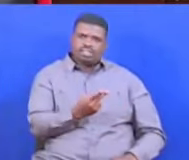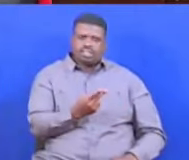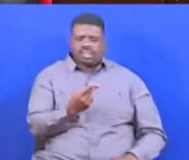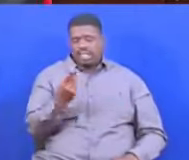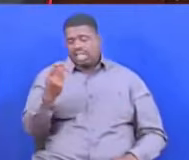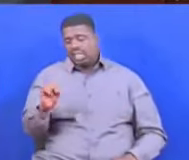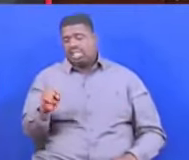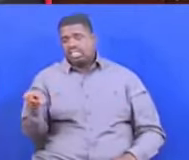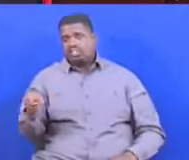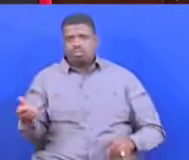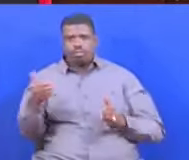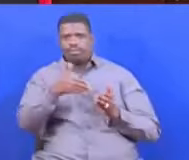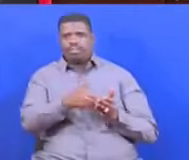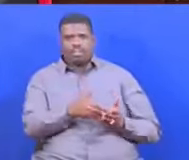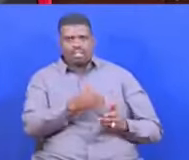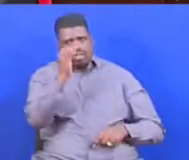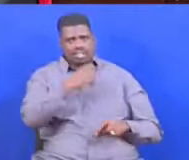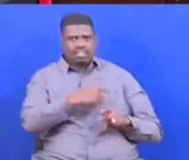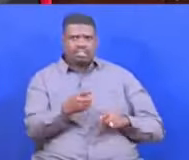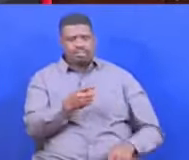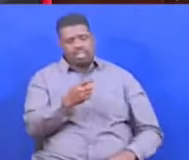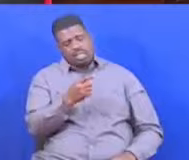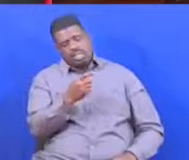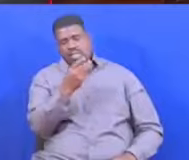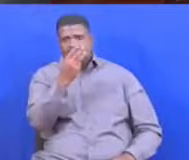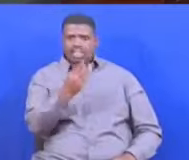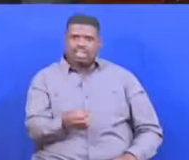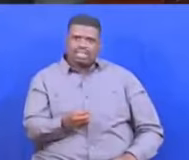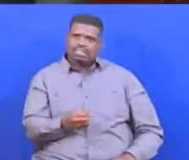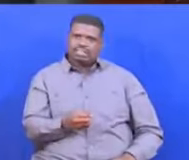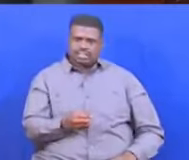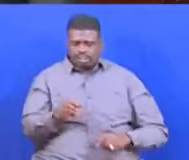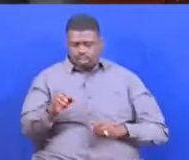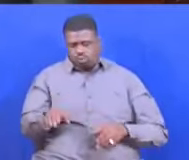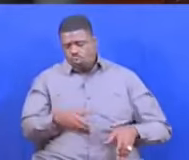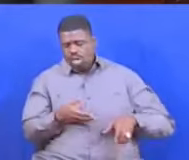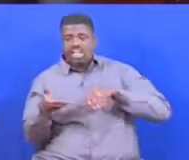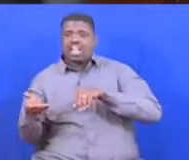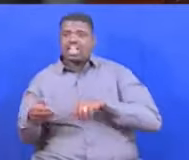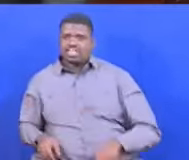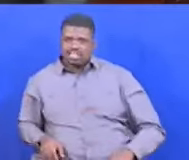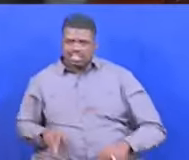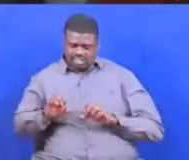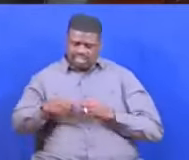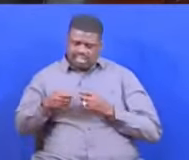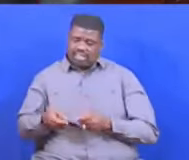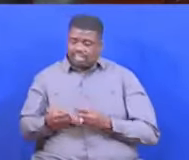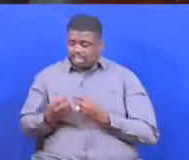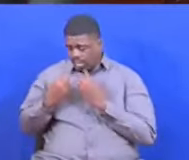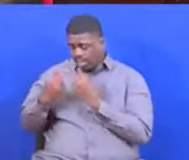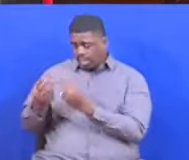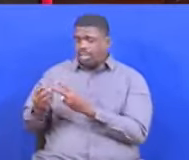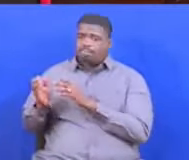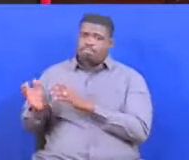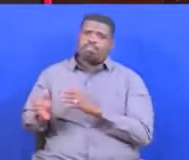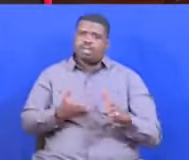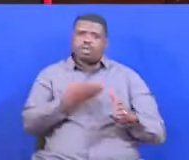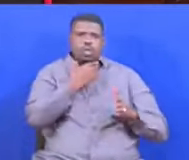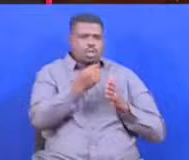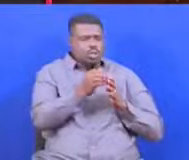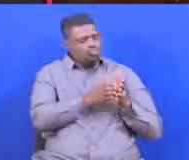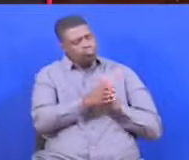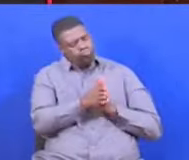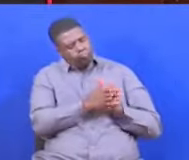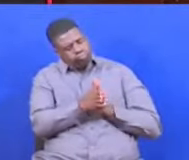2030 sijui tuwe tumefikia 50% ya umwagiliaji. Lakini ukiangalia mipango sasa, tunatamani sana hii